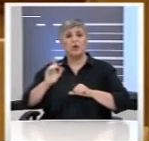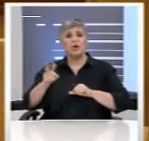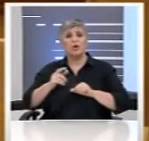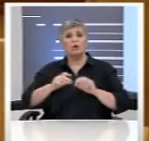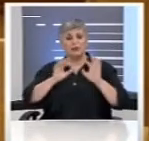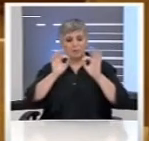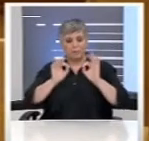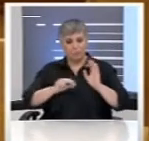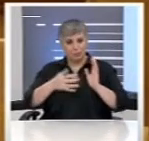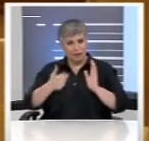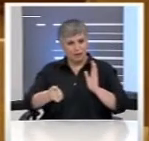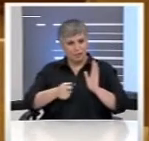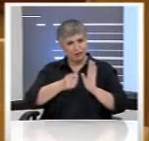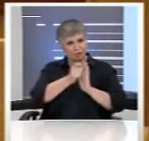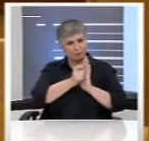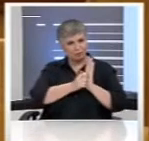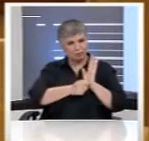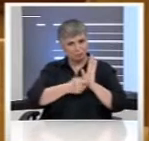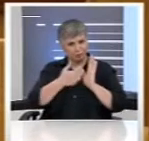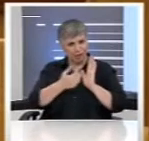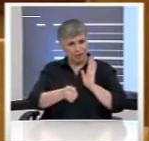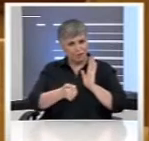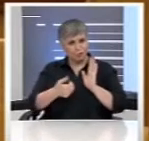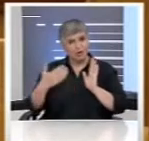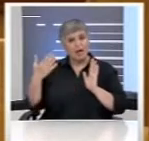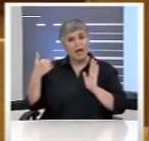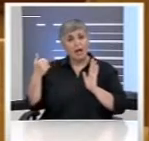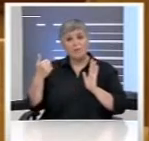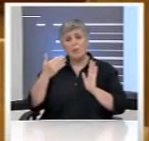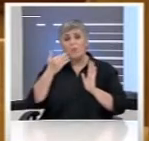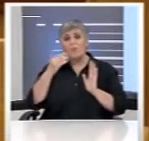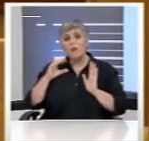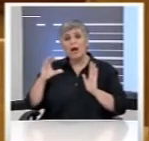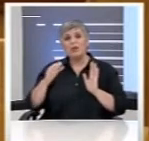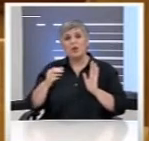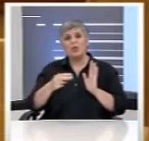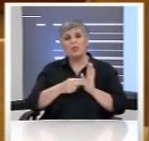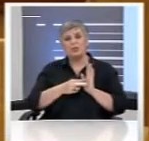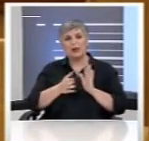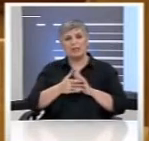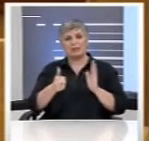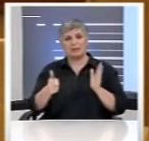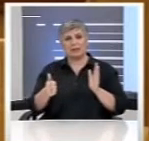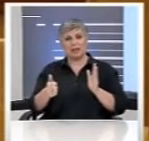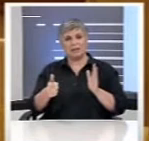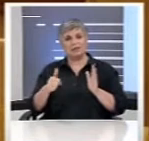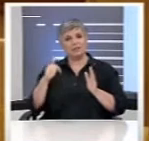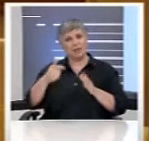στο Eurogroup του Μαΐου του 2016. Δύο λόγια τώρα για το